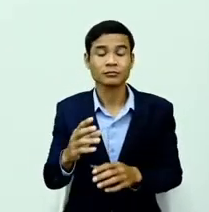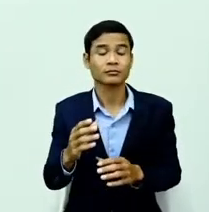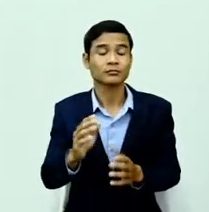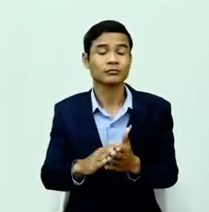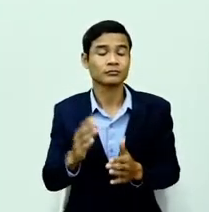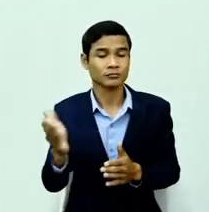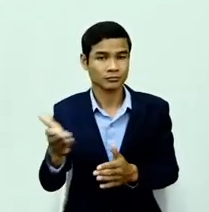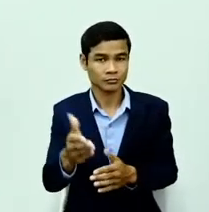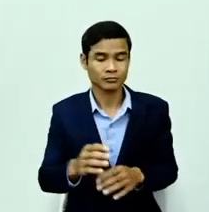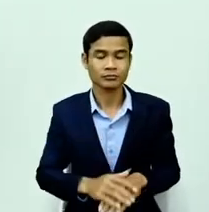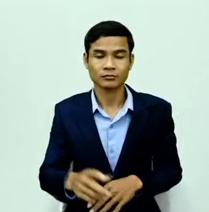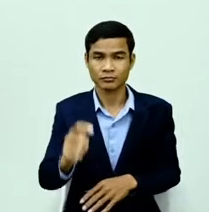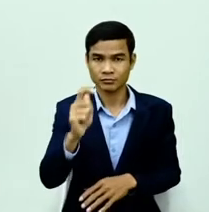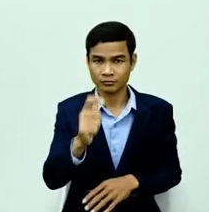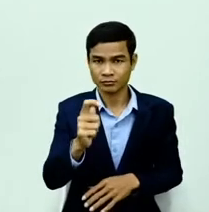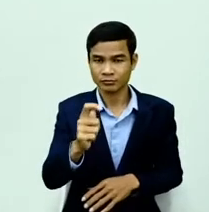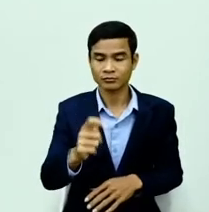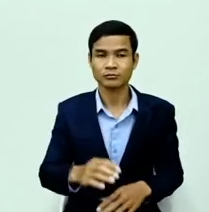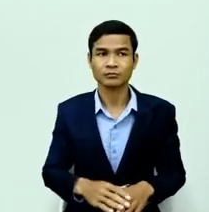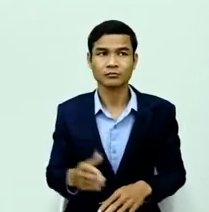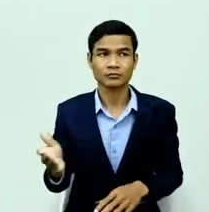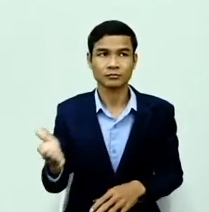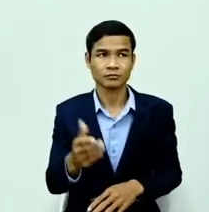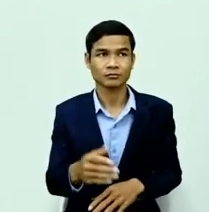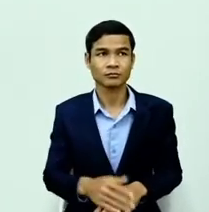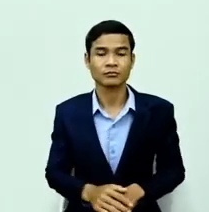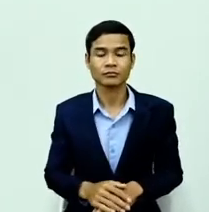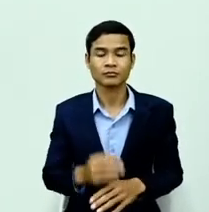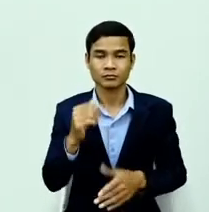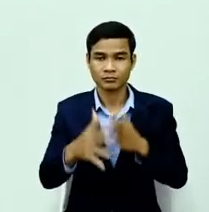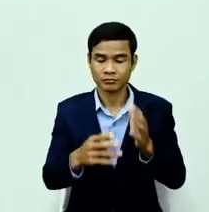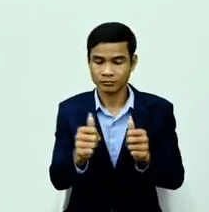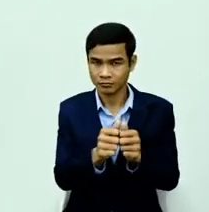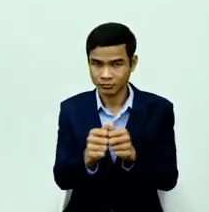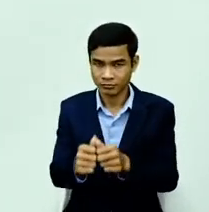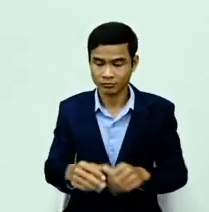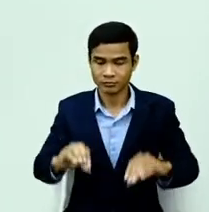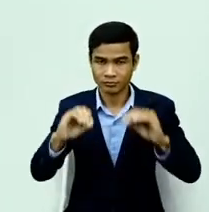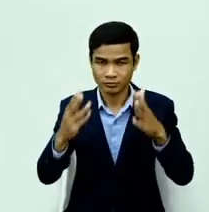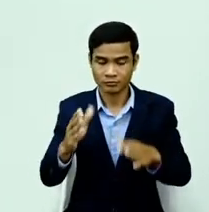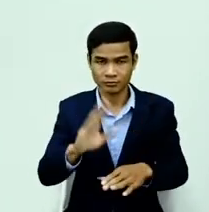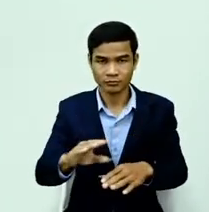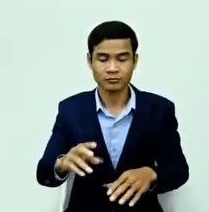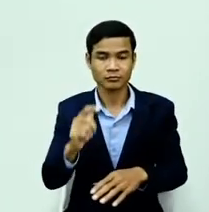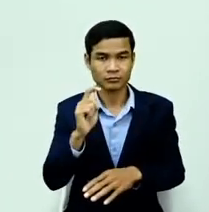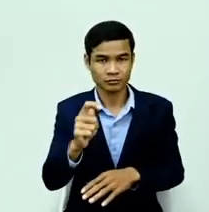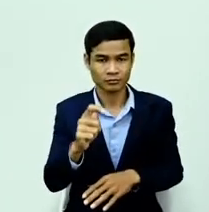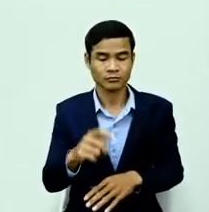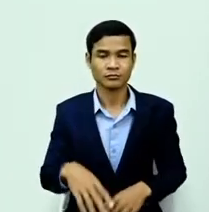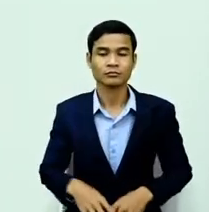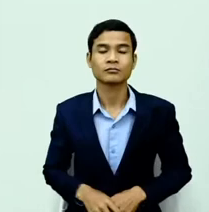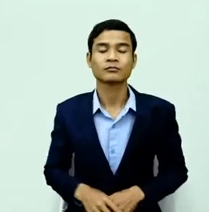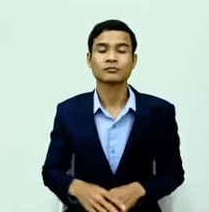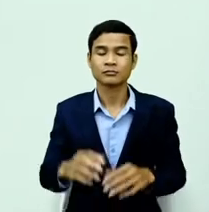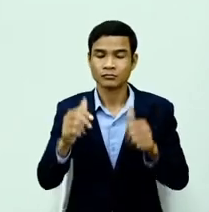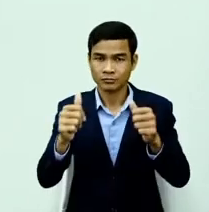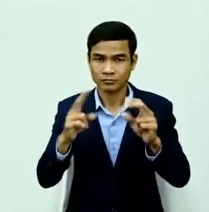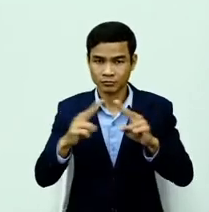nạ cổ rổ chà con có tặng ác nhiệm bầm lơ rùm chứ mối nạ cổ rổ